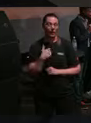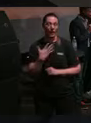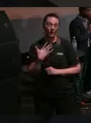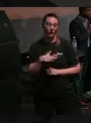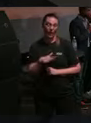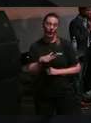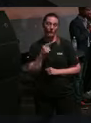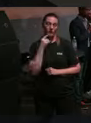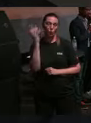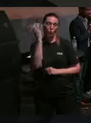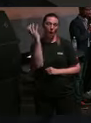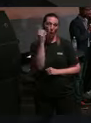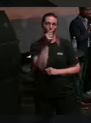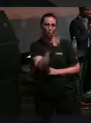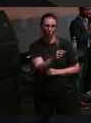berømme